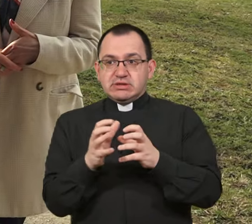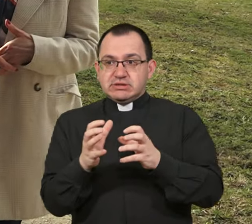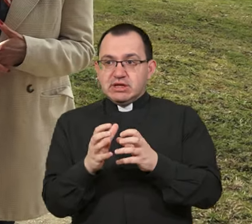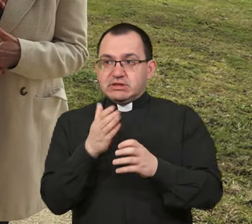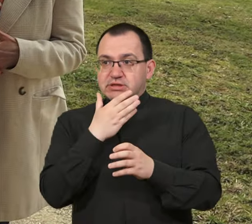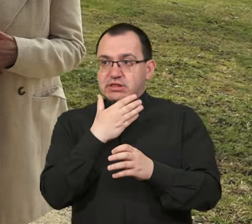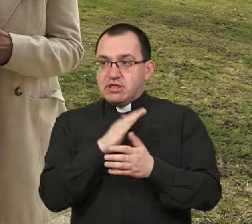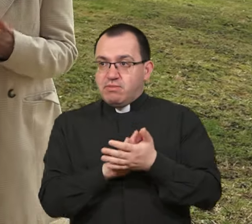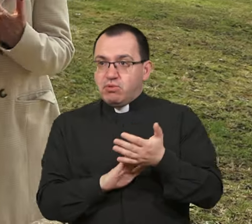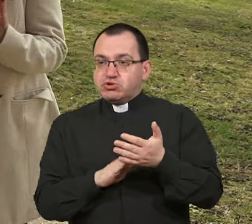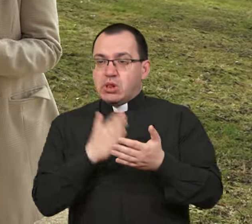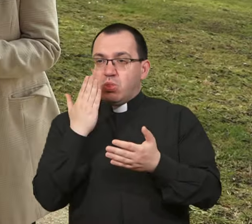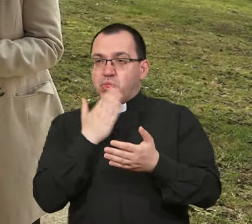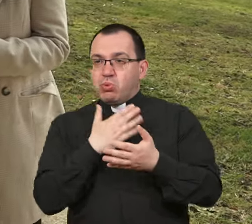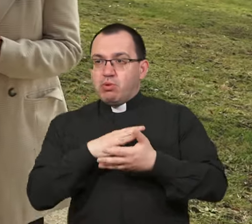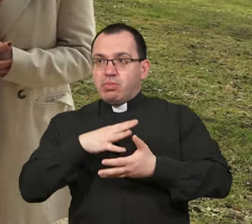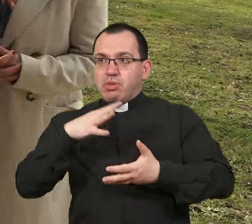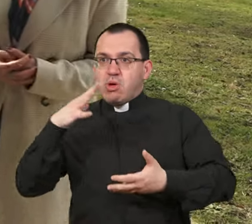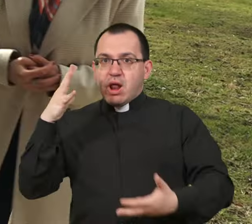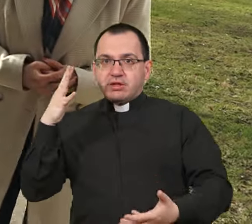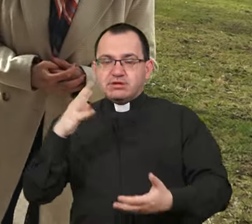duhovno počela rasti. Bar se meni čini.